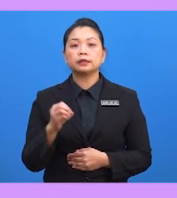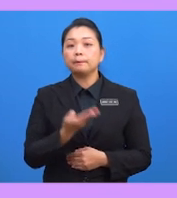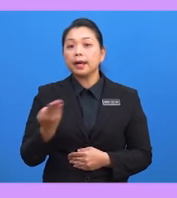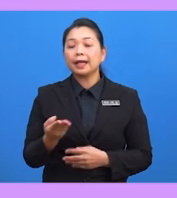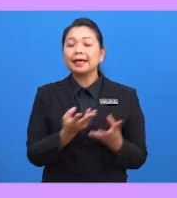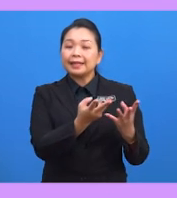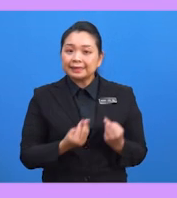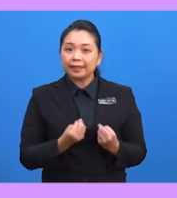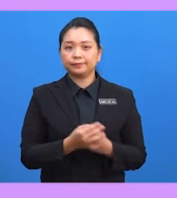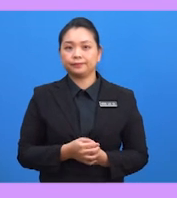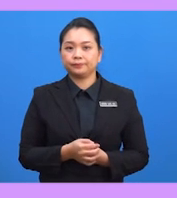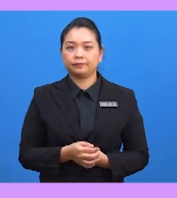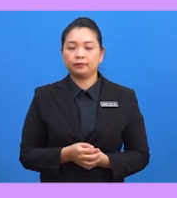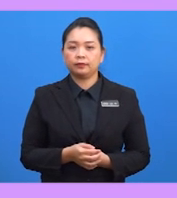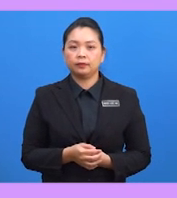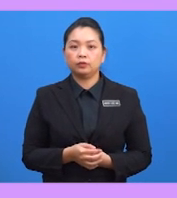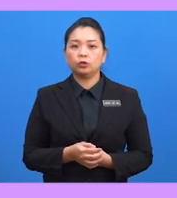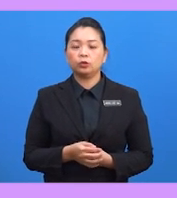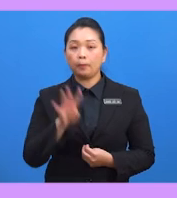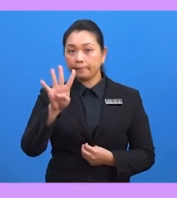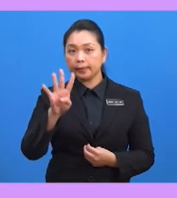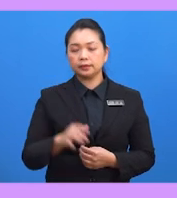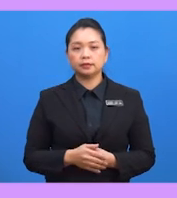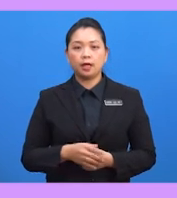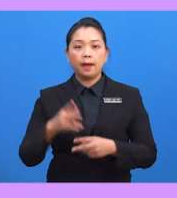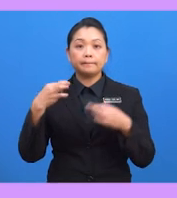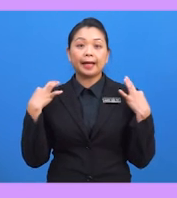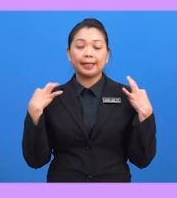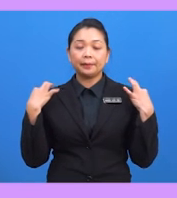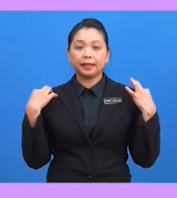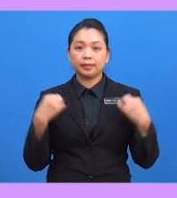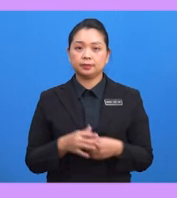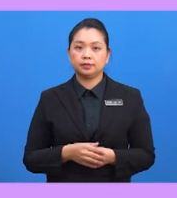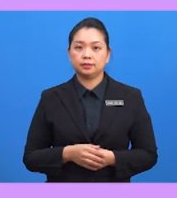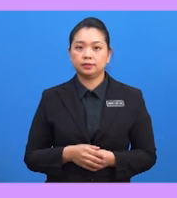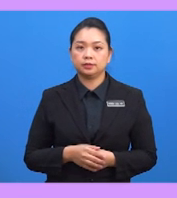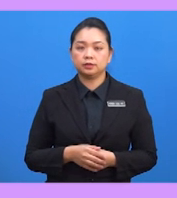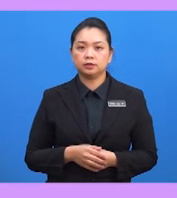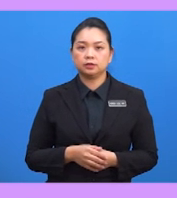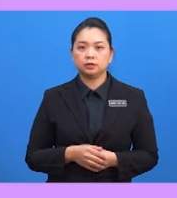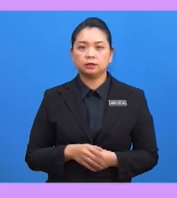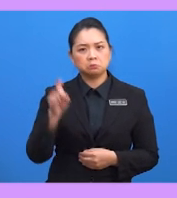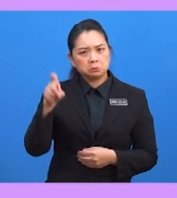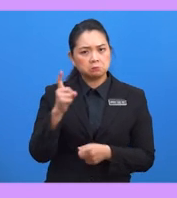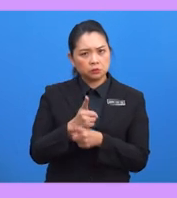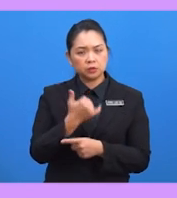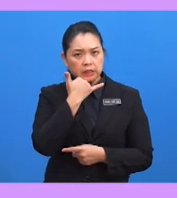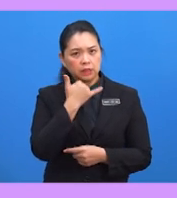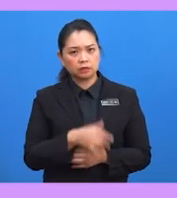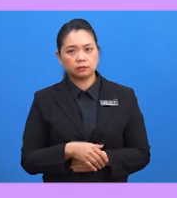kehendak. Akhir sekali, nombor 4. Pakaian adalah barang keperluan. Angguk atau geleng?